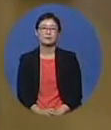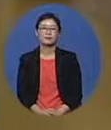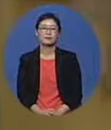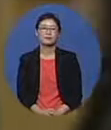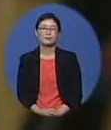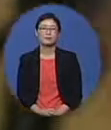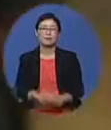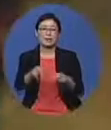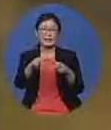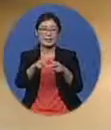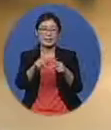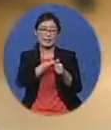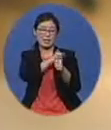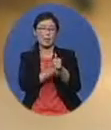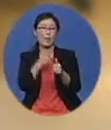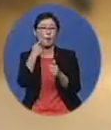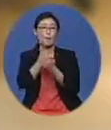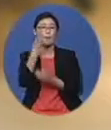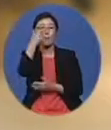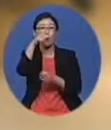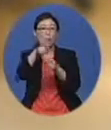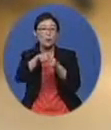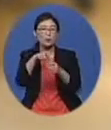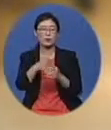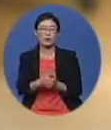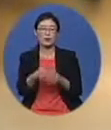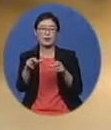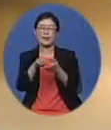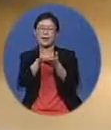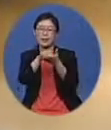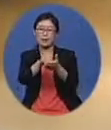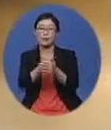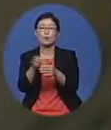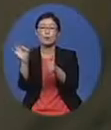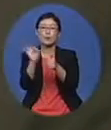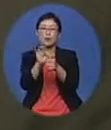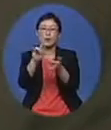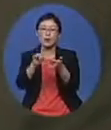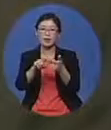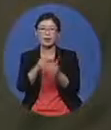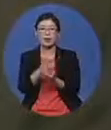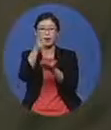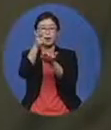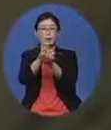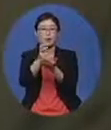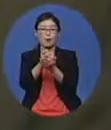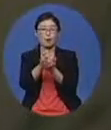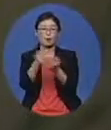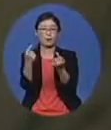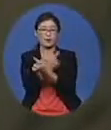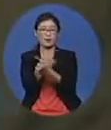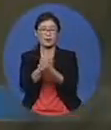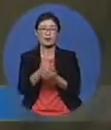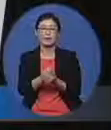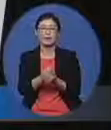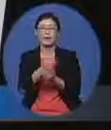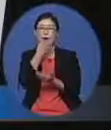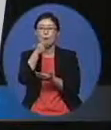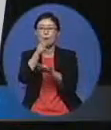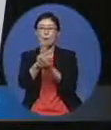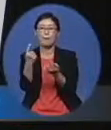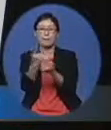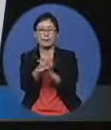복지부가 장애인 인권보호를 강화하고 장애인 등록 및 장애 수당 등에 대한 규정을 정비하기 위해 장애인복지법 일부 개정